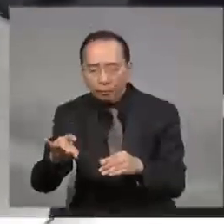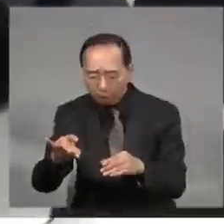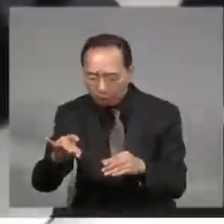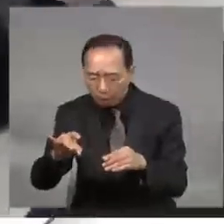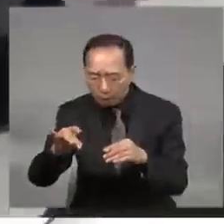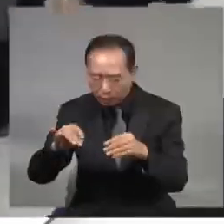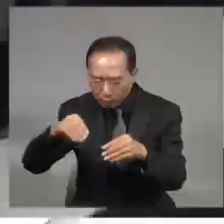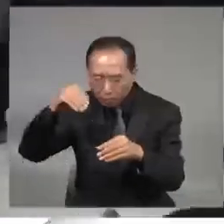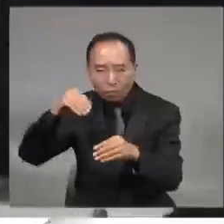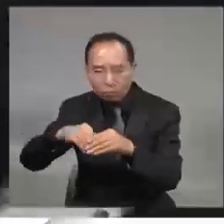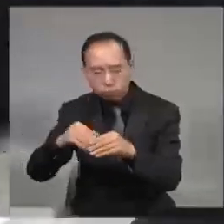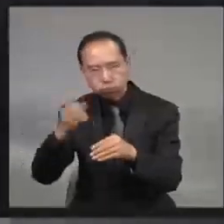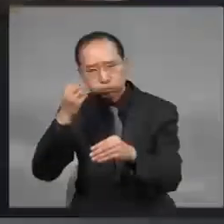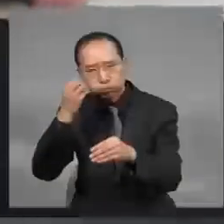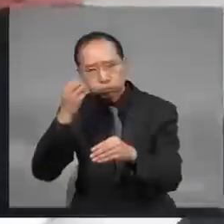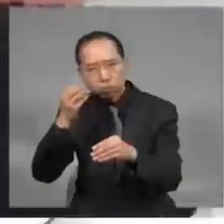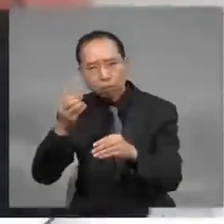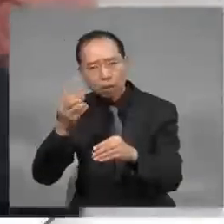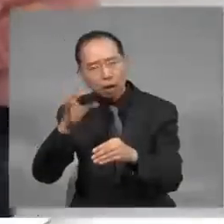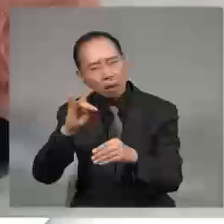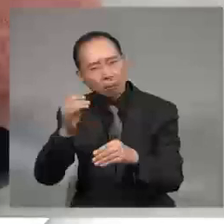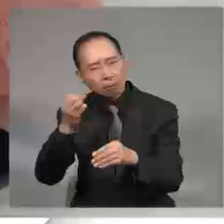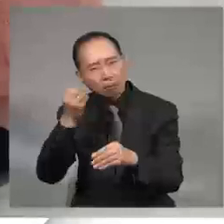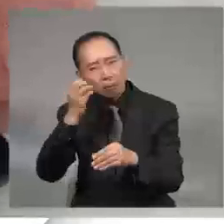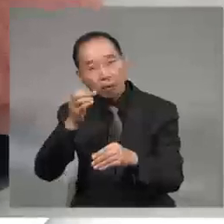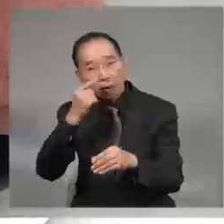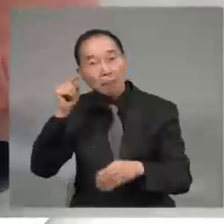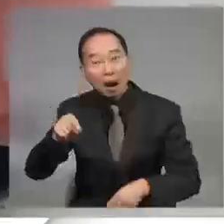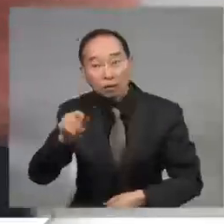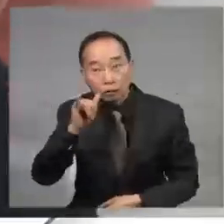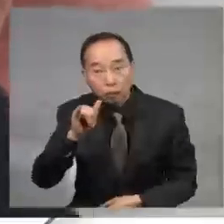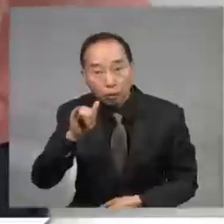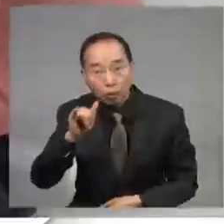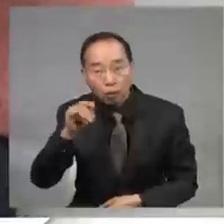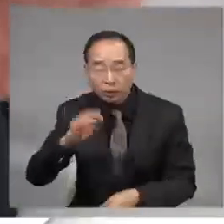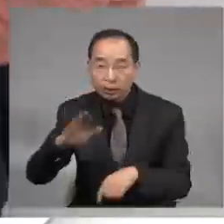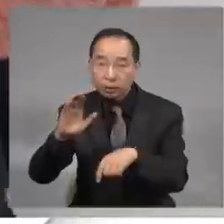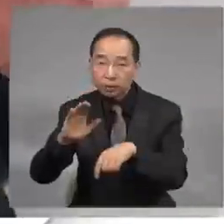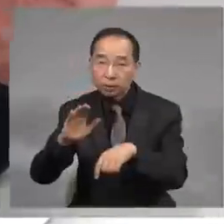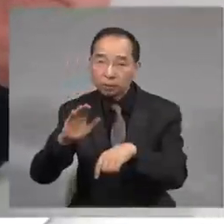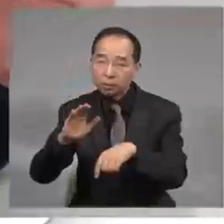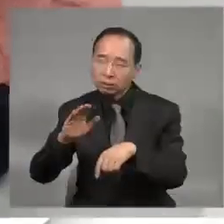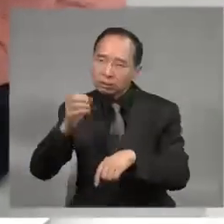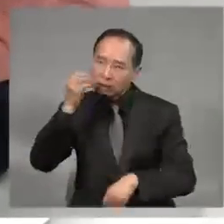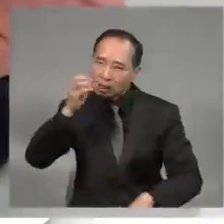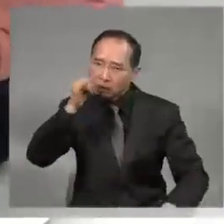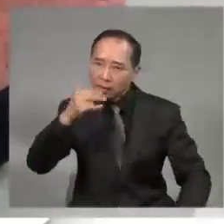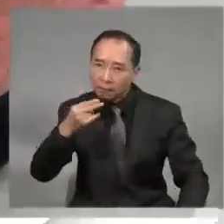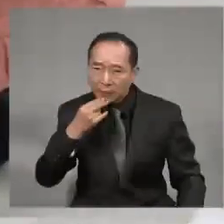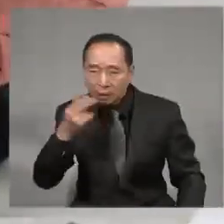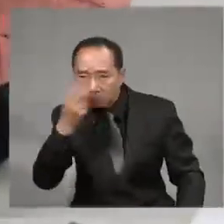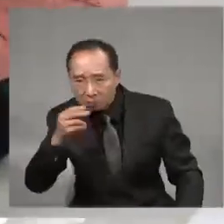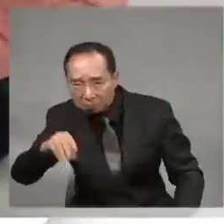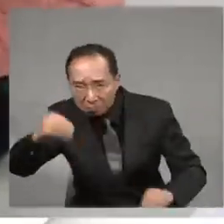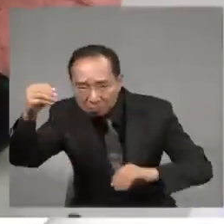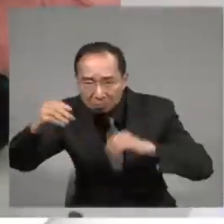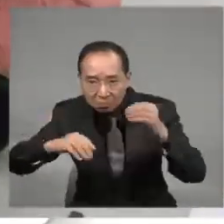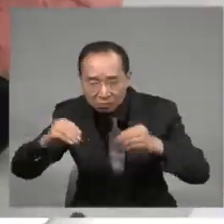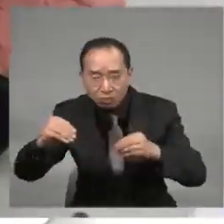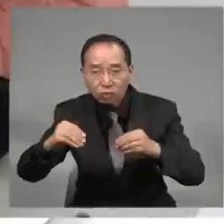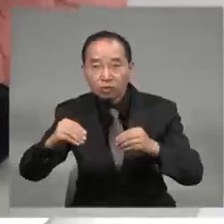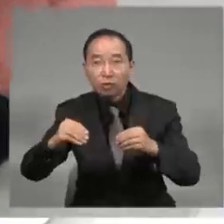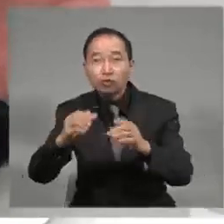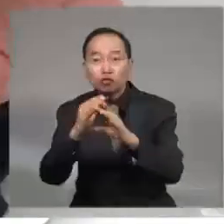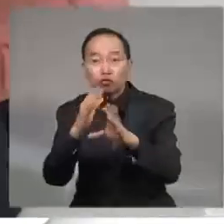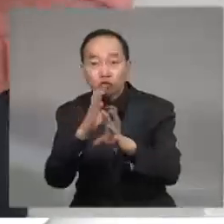않은 투표지가 발견되는 경우도 있어서요. 혹시 그런 투표지가 있지는 않은지 또 그 회송용 봉투에 주소 라벨은 잘